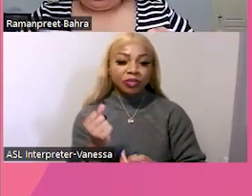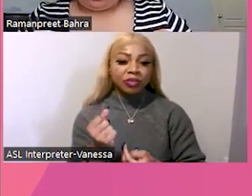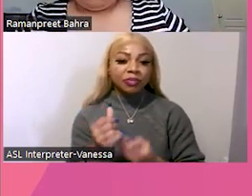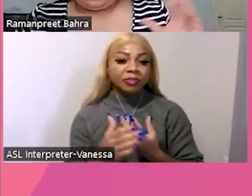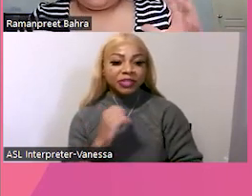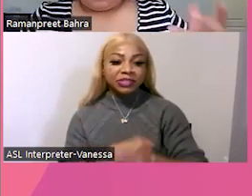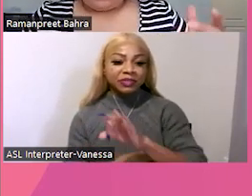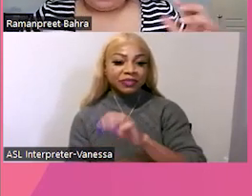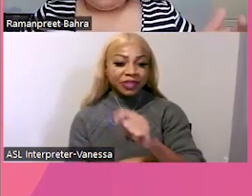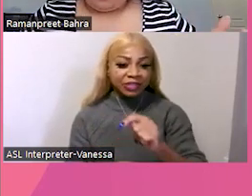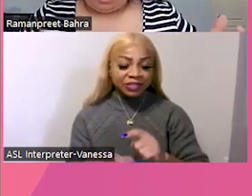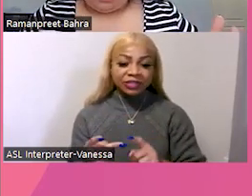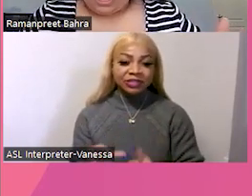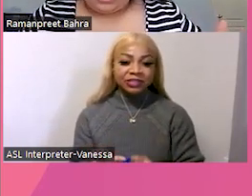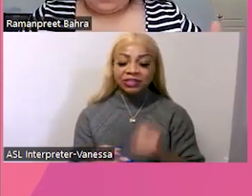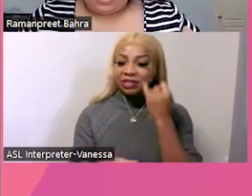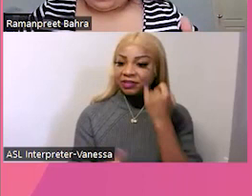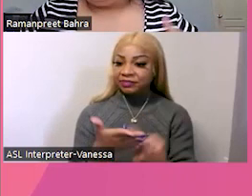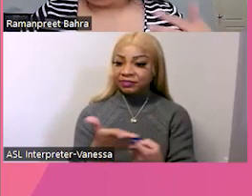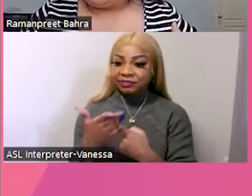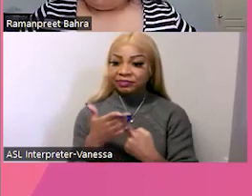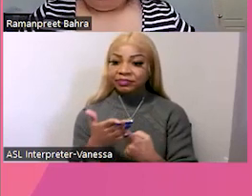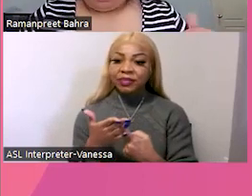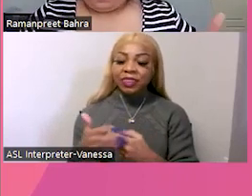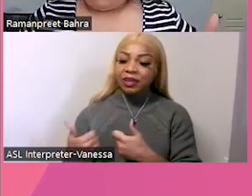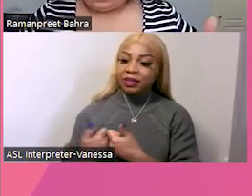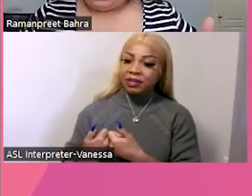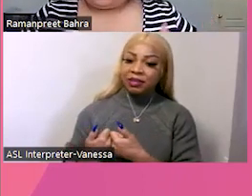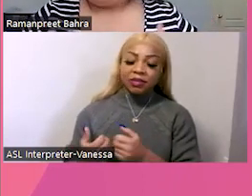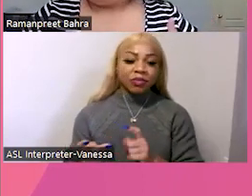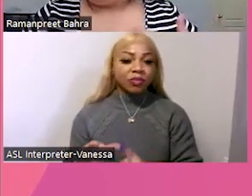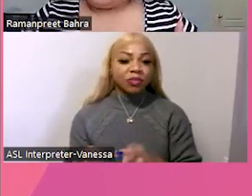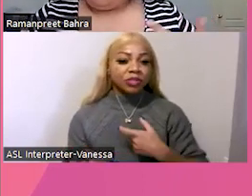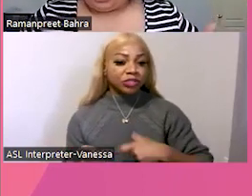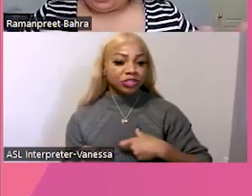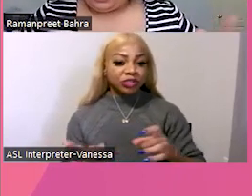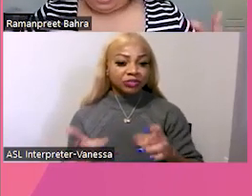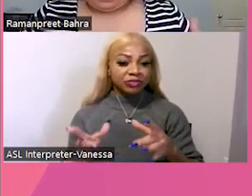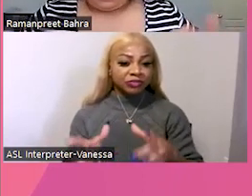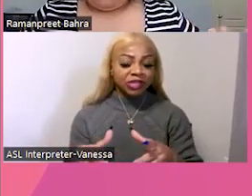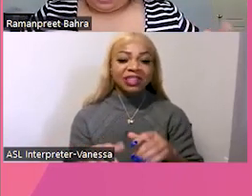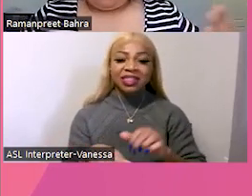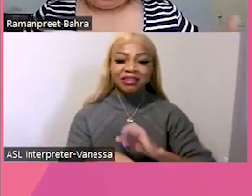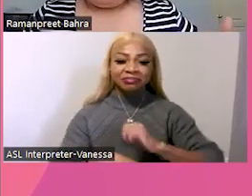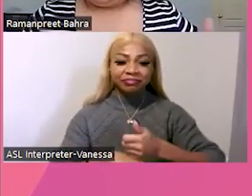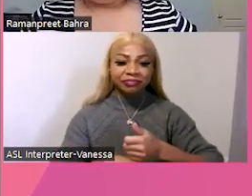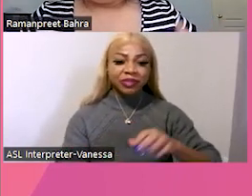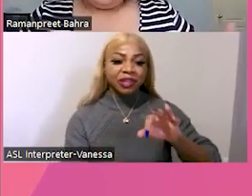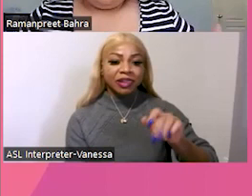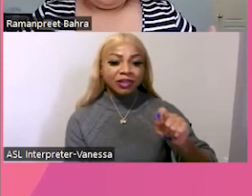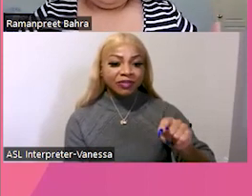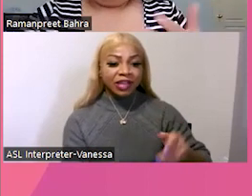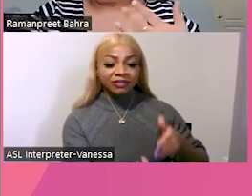oublient donc le lieu social de la corpulence dans l'expérience en fait, de